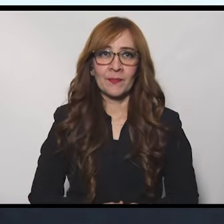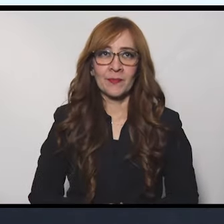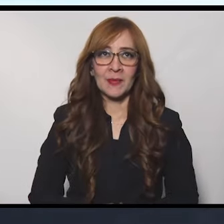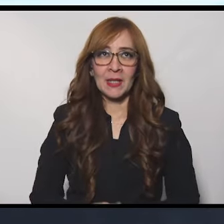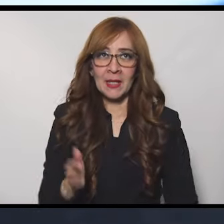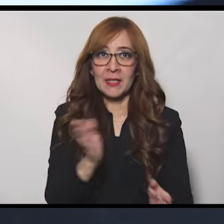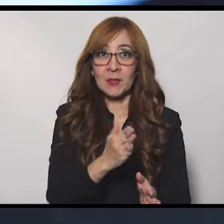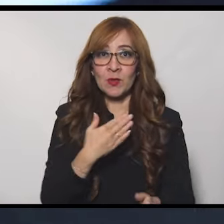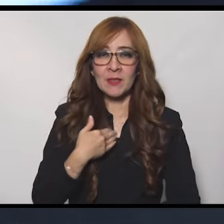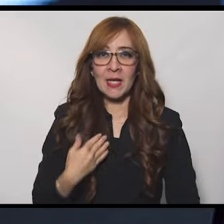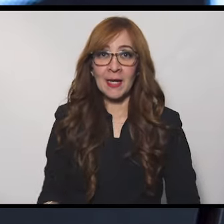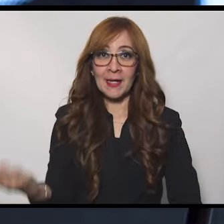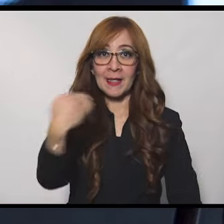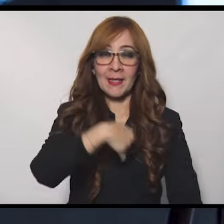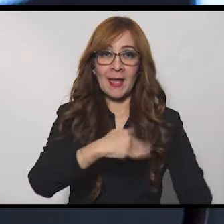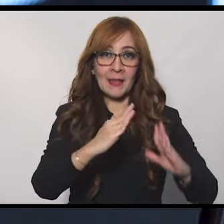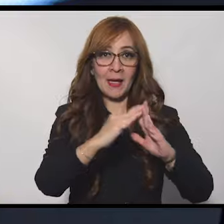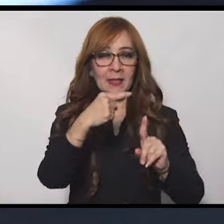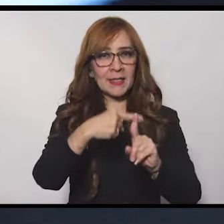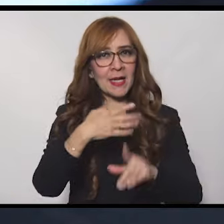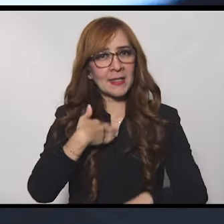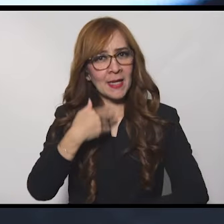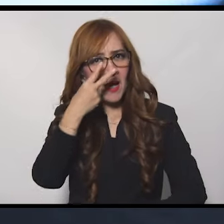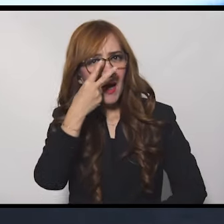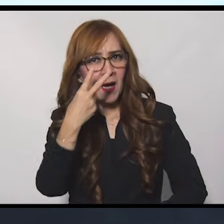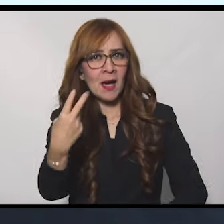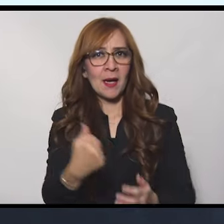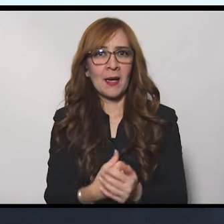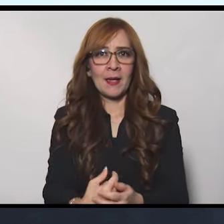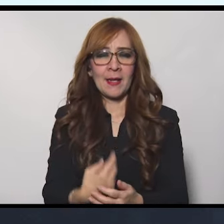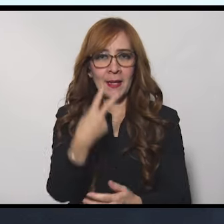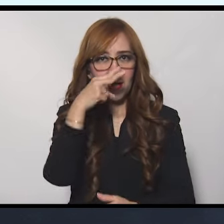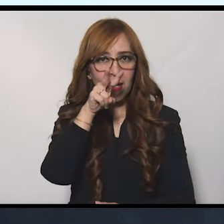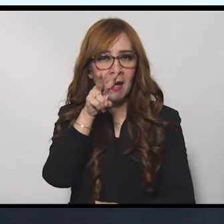Sebelum saya datang ke gereja, saya lihat di kaca.